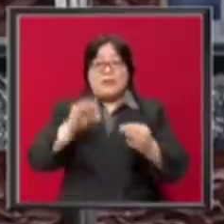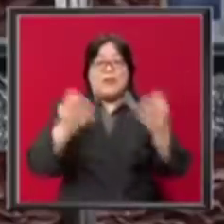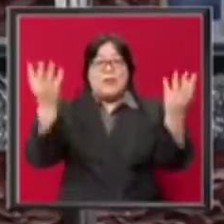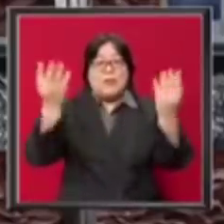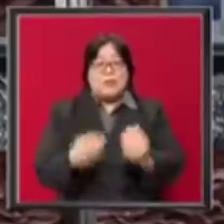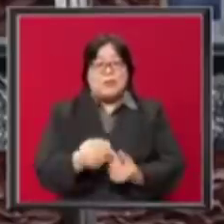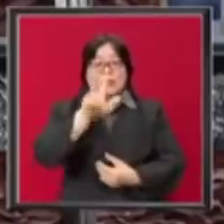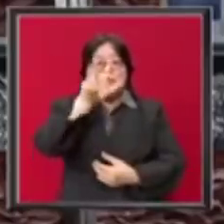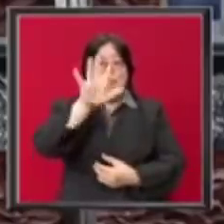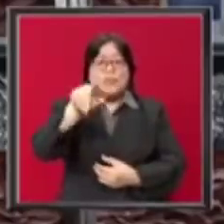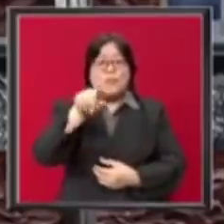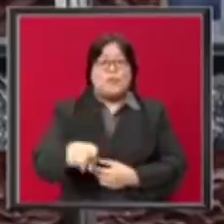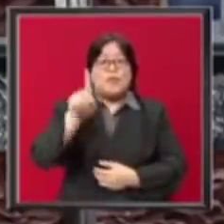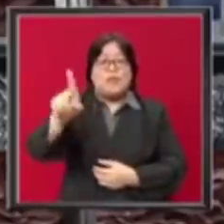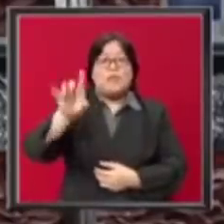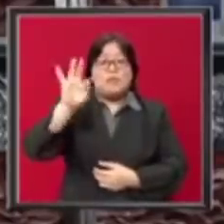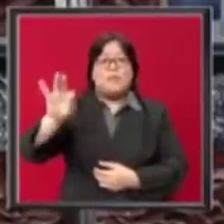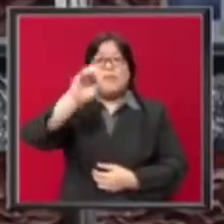sebanyak